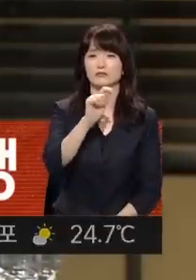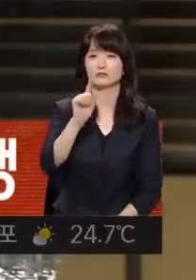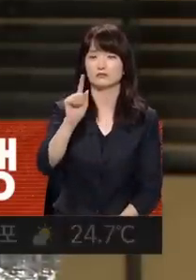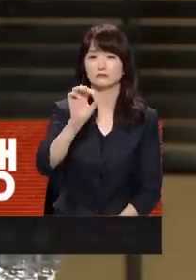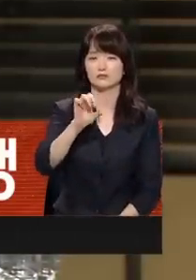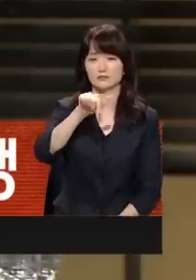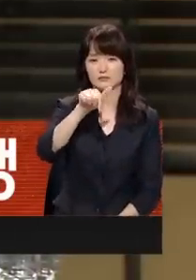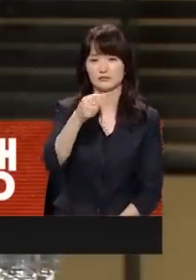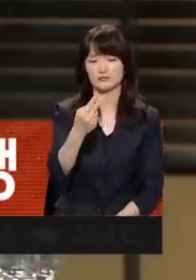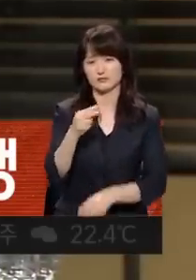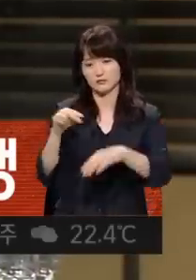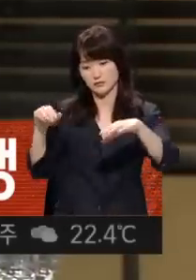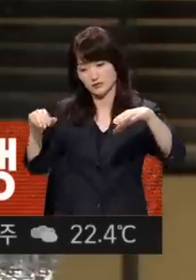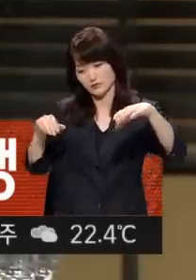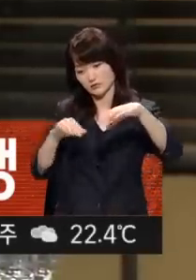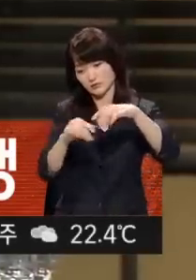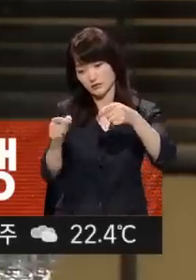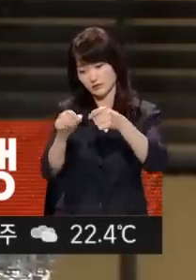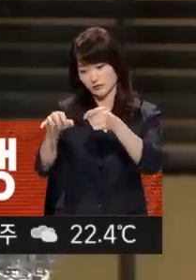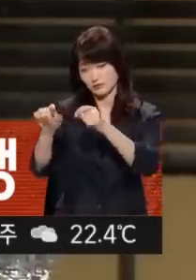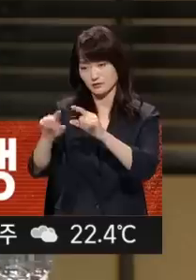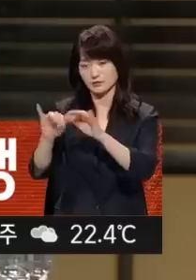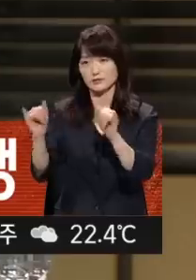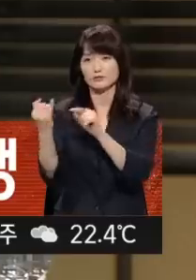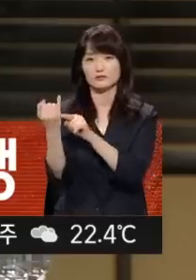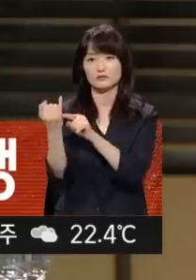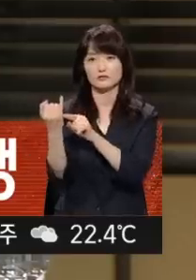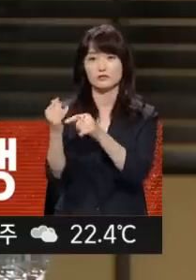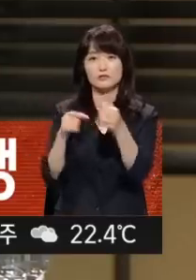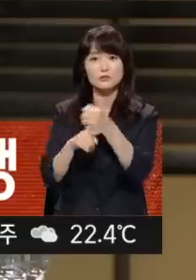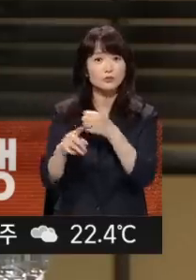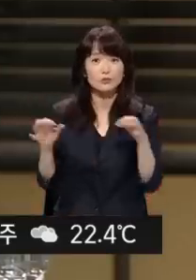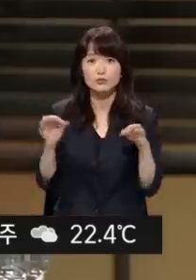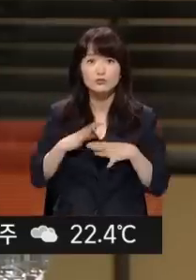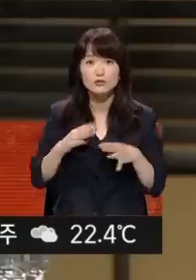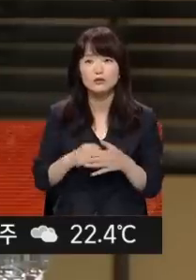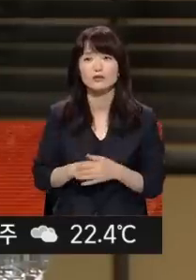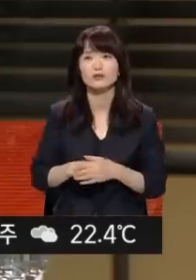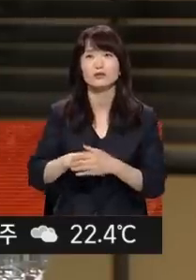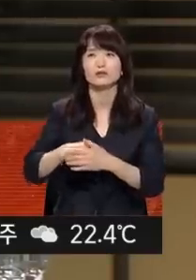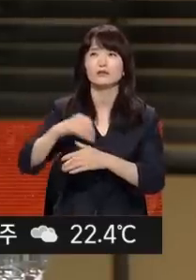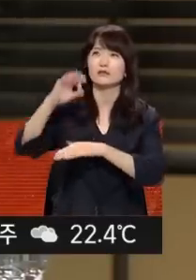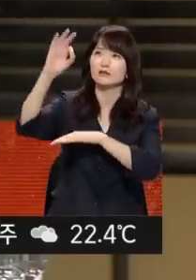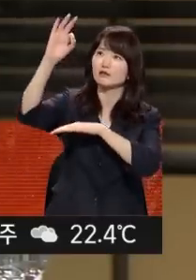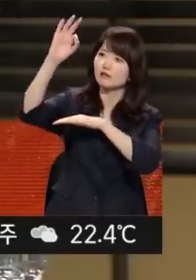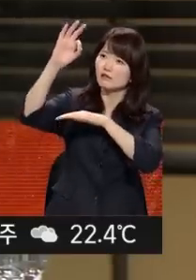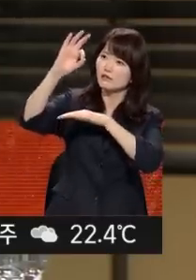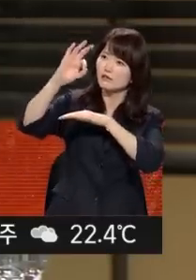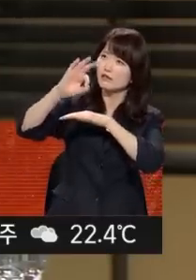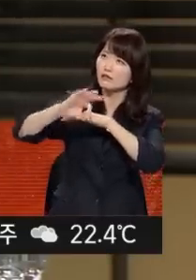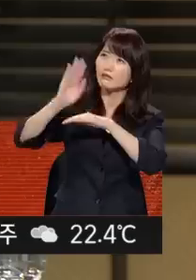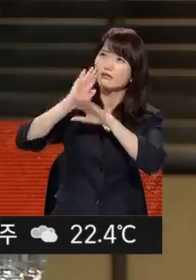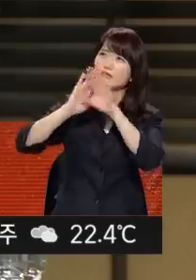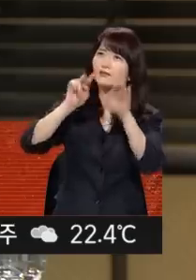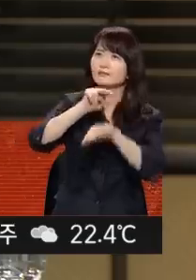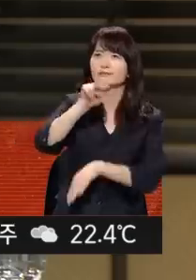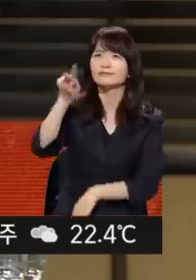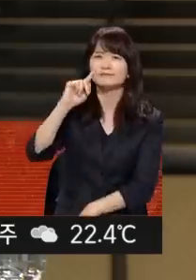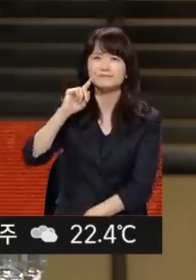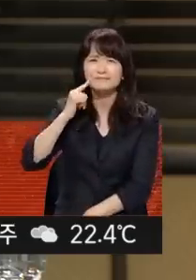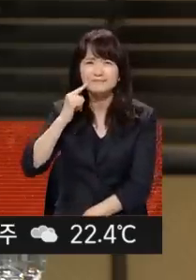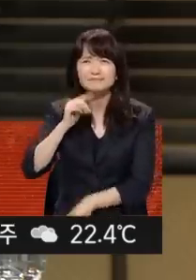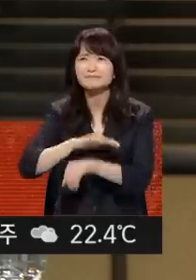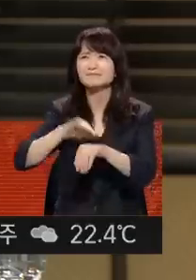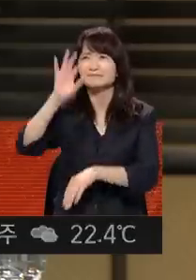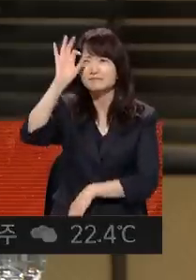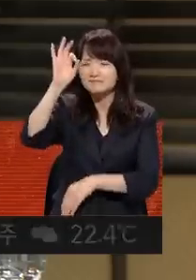여중생인데 이유가 정말 놀랍습니다 놀랍습니다 노을이지는 하늘이 예뻐서 잘 보이기